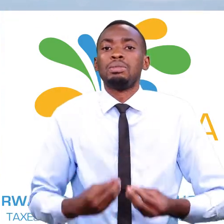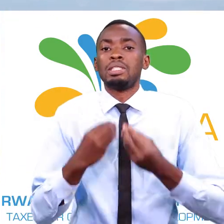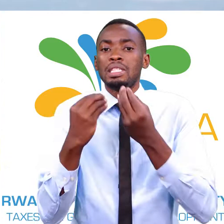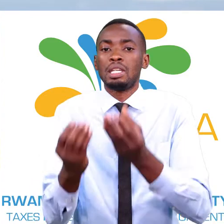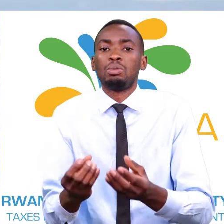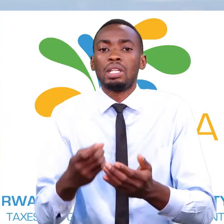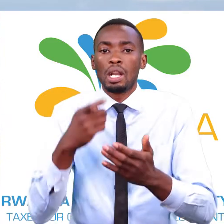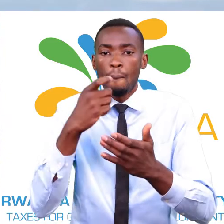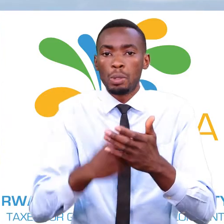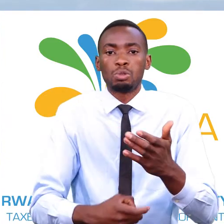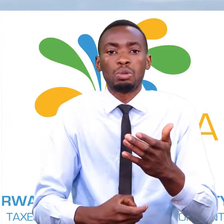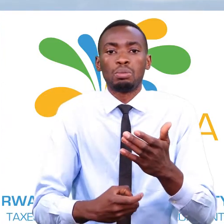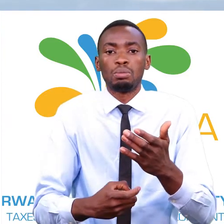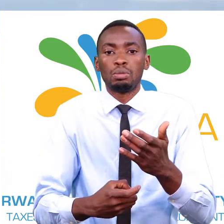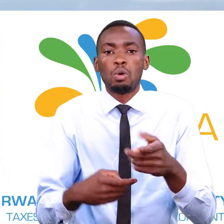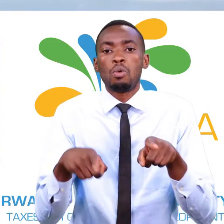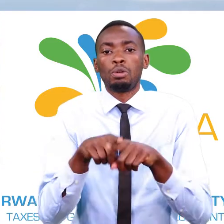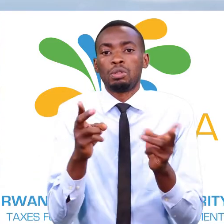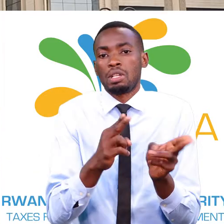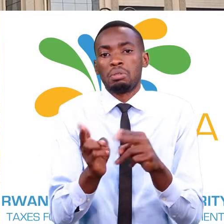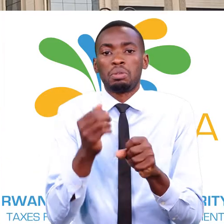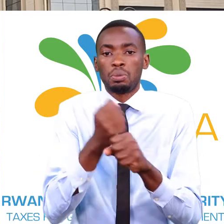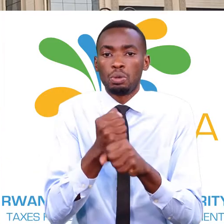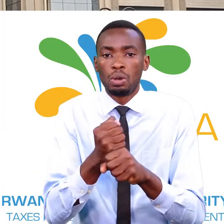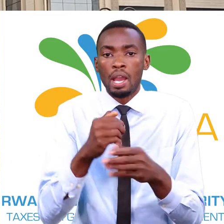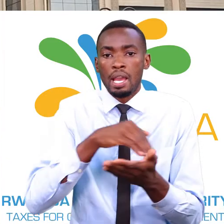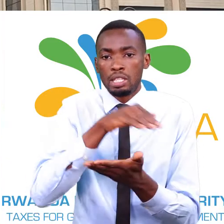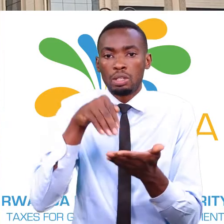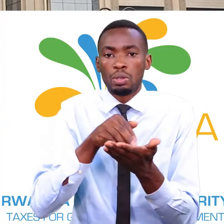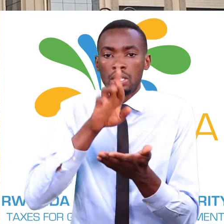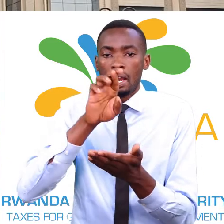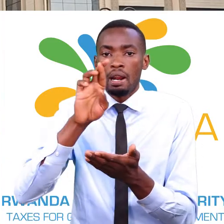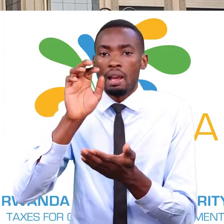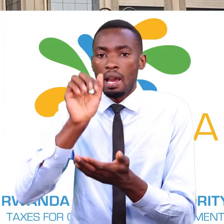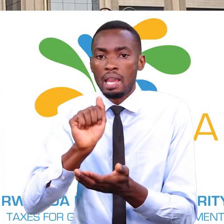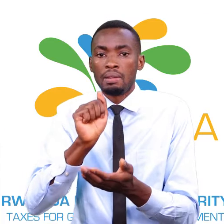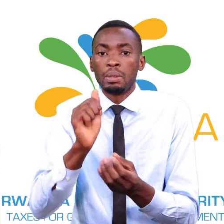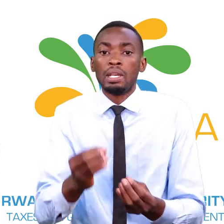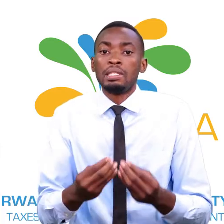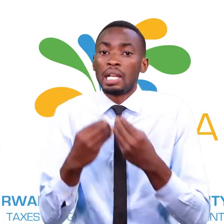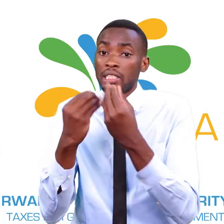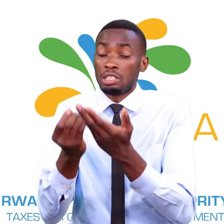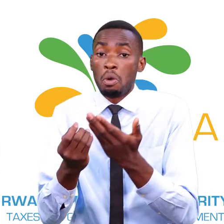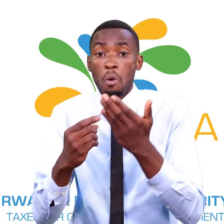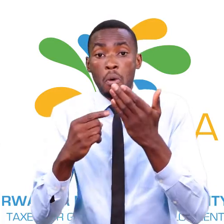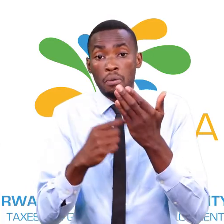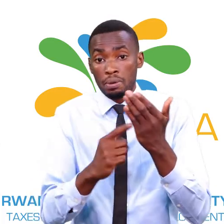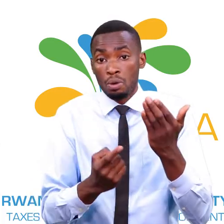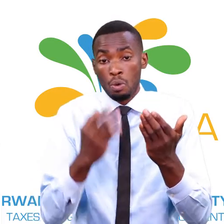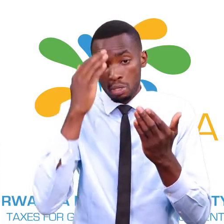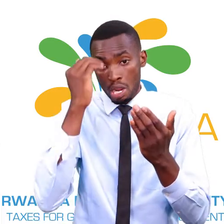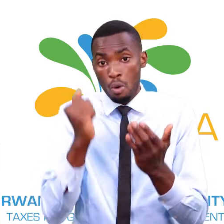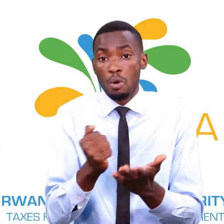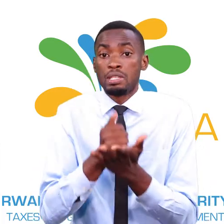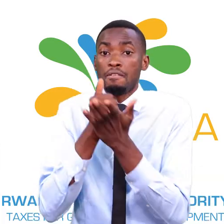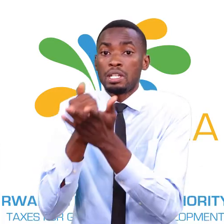nta bwoba nk'uko twari dusanzwe dusora ikigo cy'imisoro n'amahoro usibye kuba cyarashyizeho n'ikoranabuhanga mu rwego